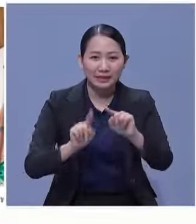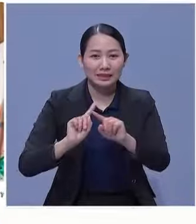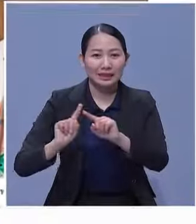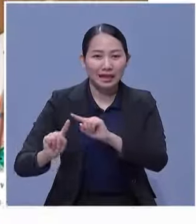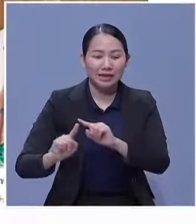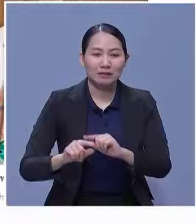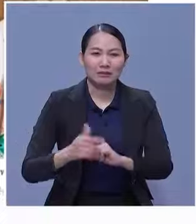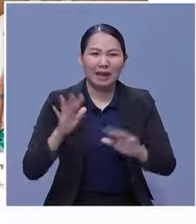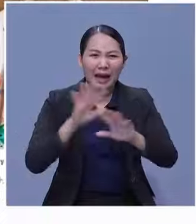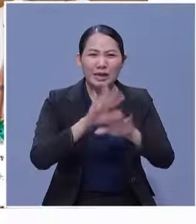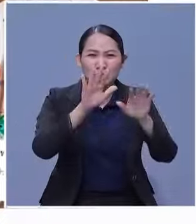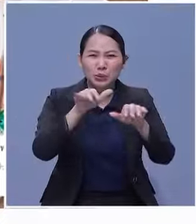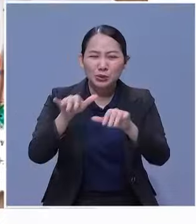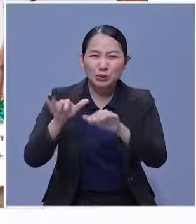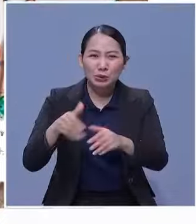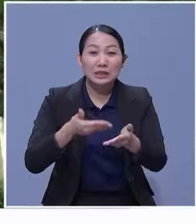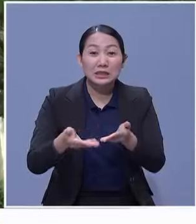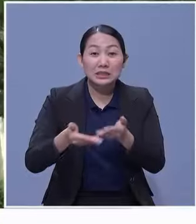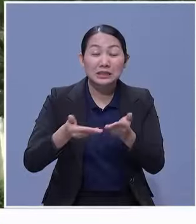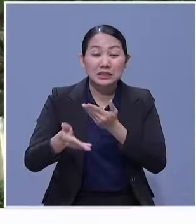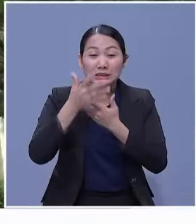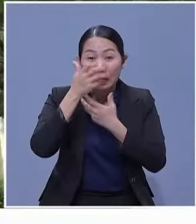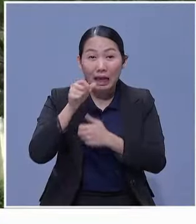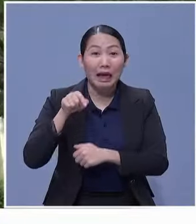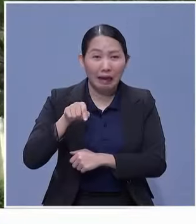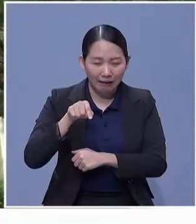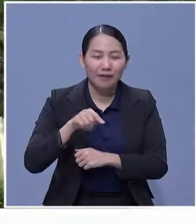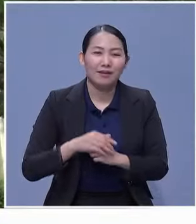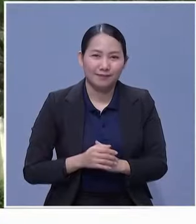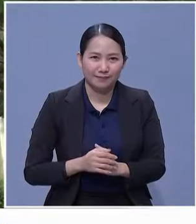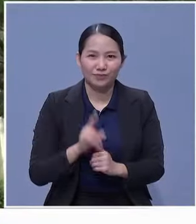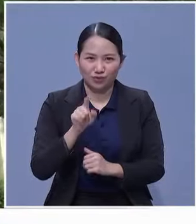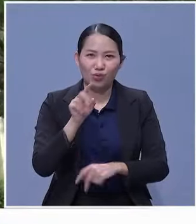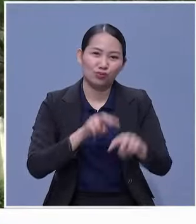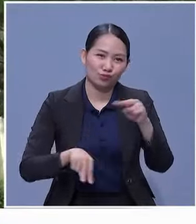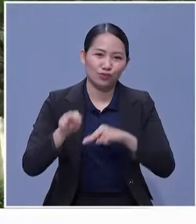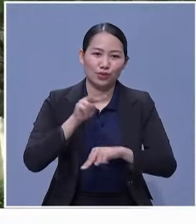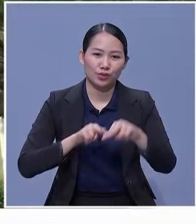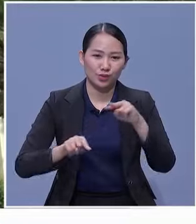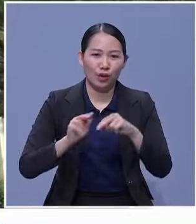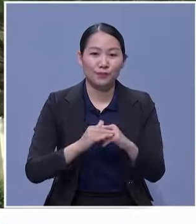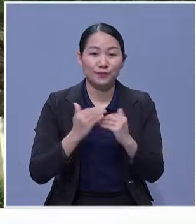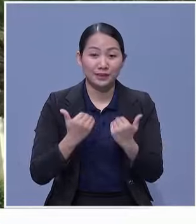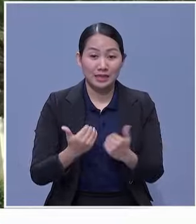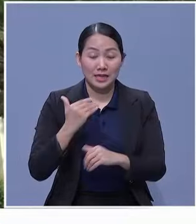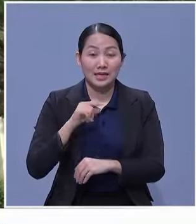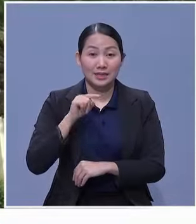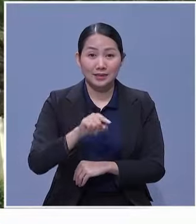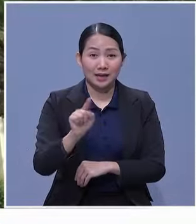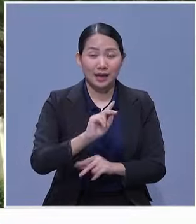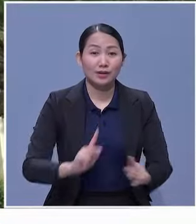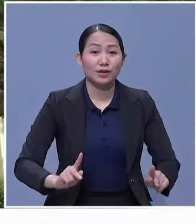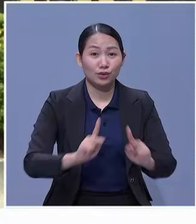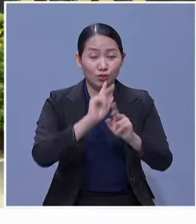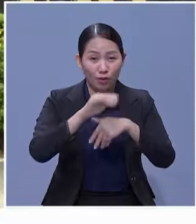จากนี้หน่วยงานที่เกี่ยวข้องทั้งกระทรวงพาณิชย์กระทรวงอุตสาหกรรมแล้วก็สำนักงานคณะกรรมการคุ้มครองผู้บริโภคจะต้องร่วมการตรวจ